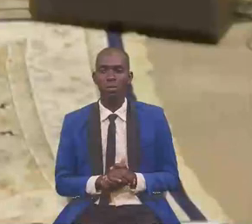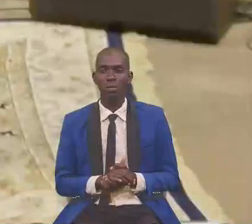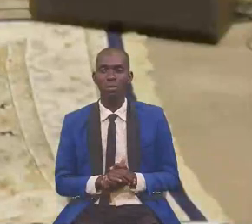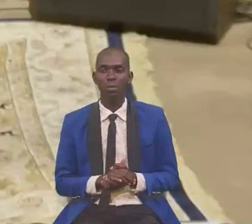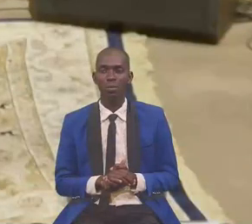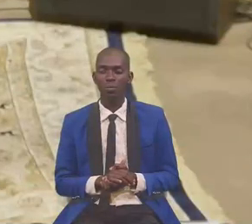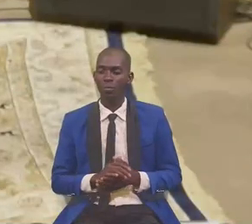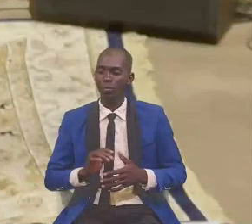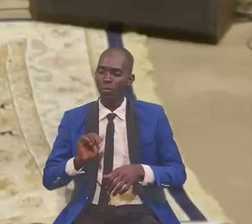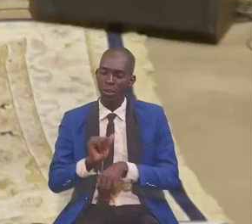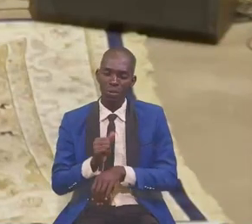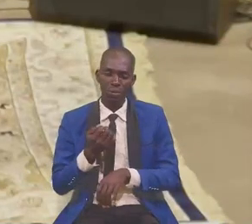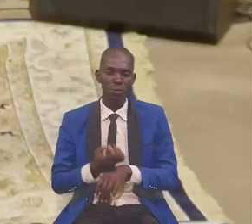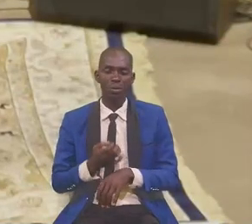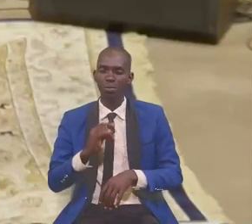Fervent.